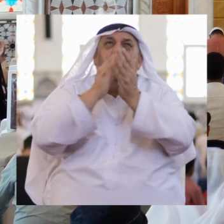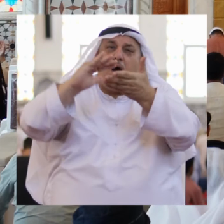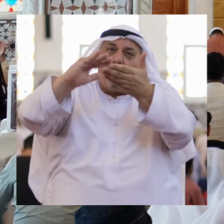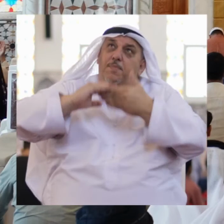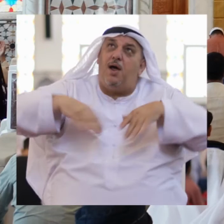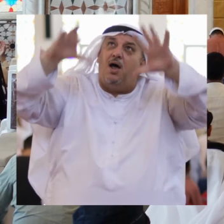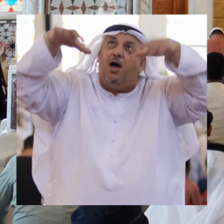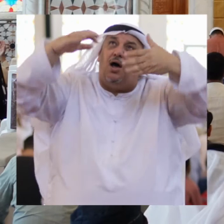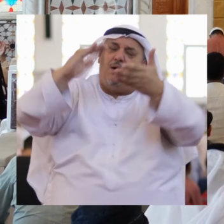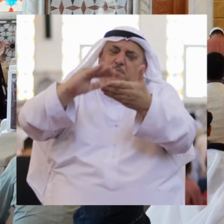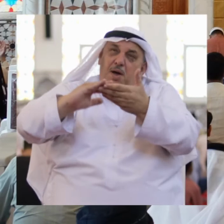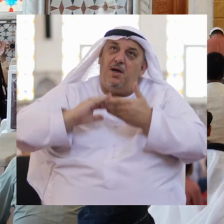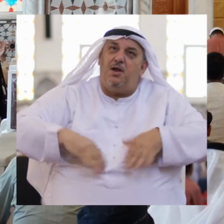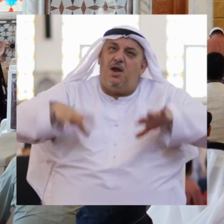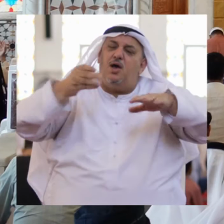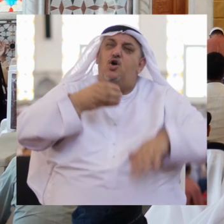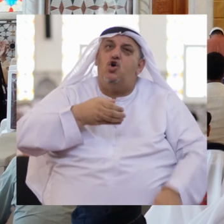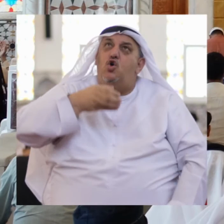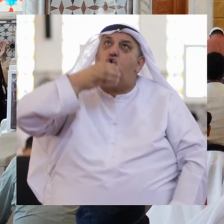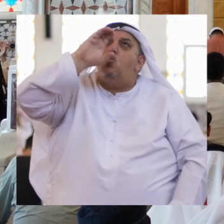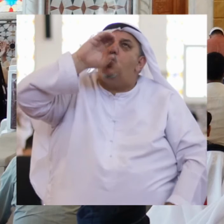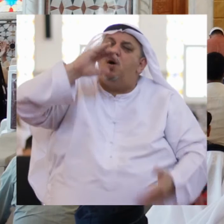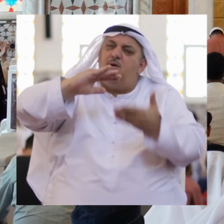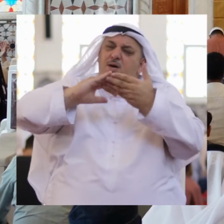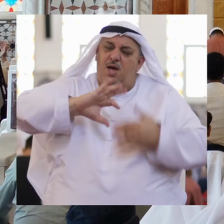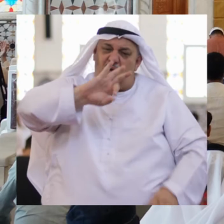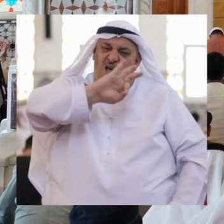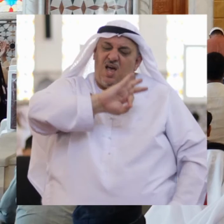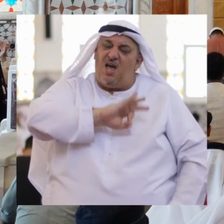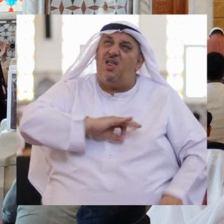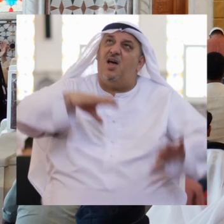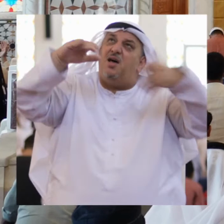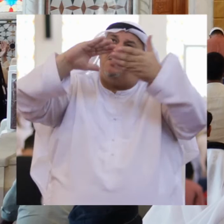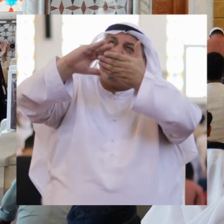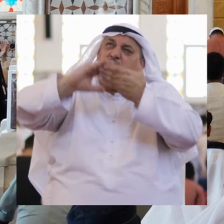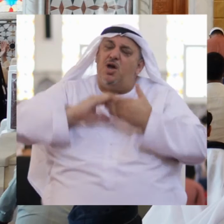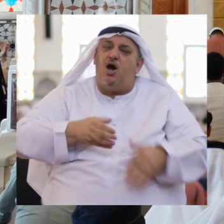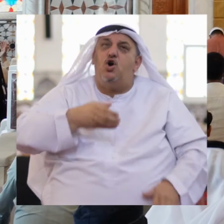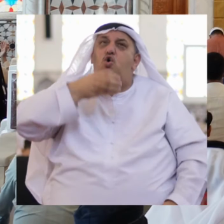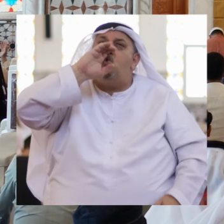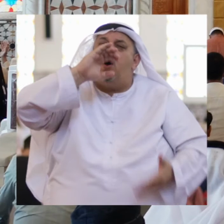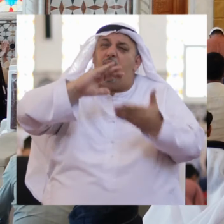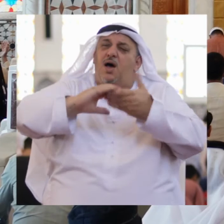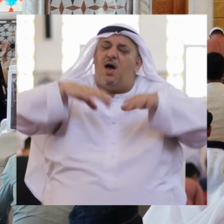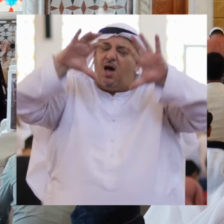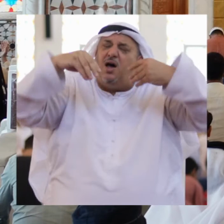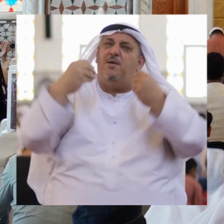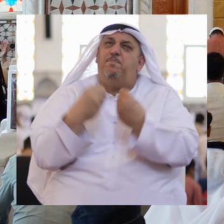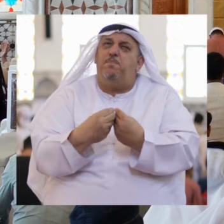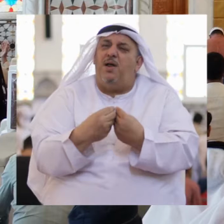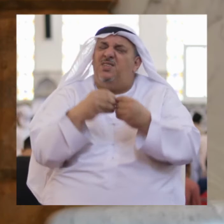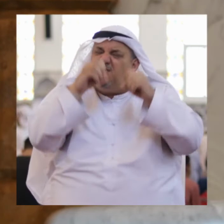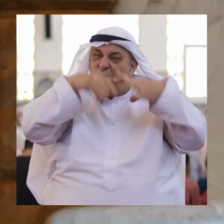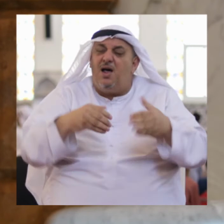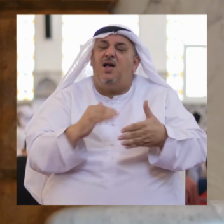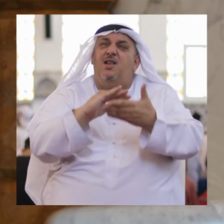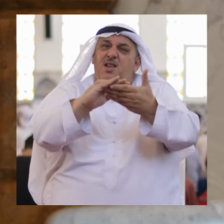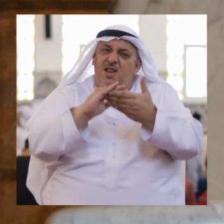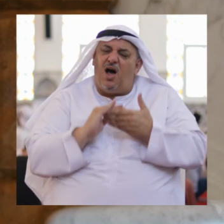اللهم سقيا رحمه ولا سقيا عذاب ولا هدم ولا غرق ولا بلاء